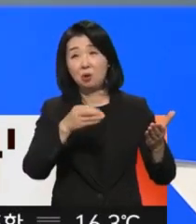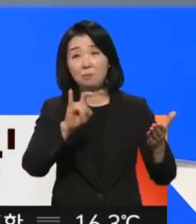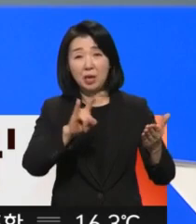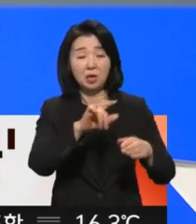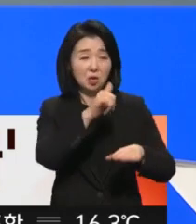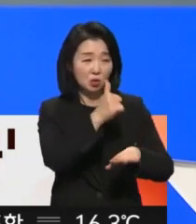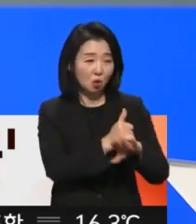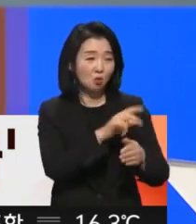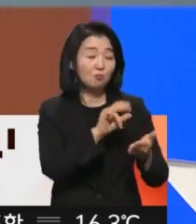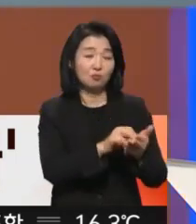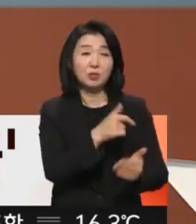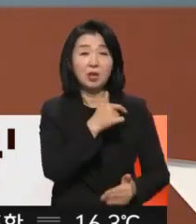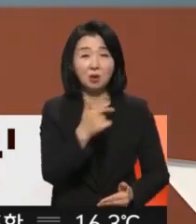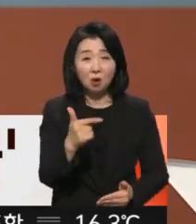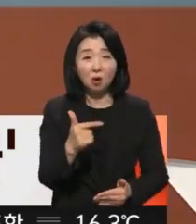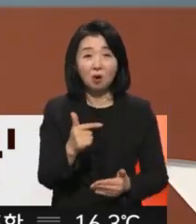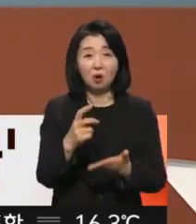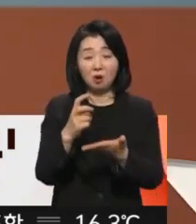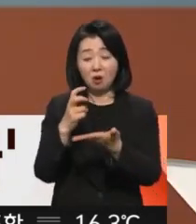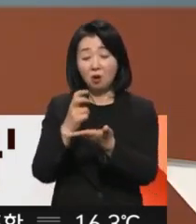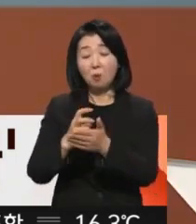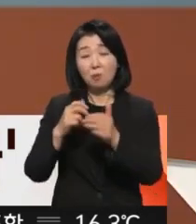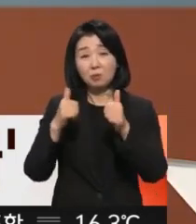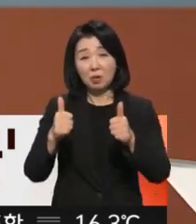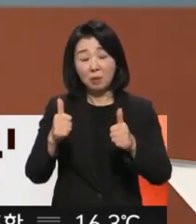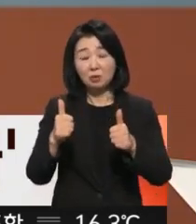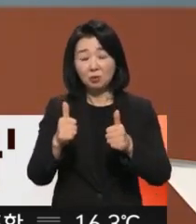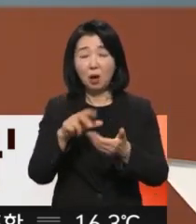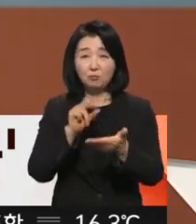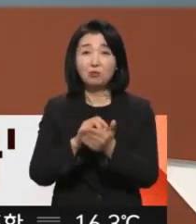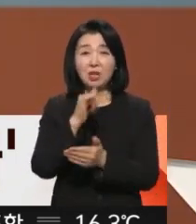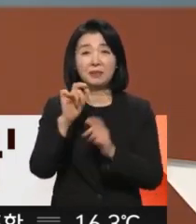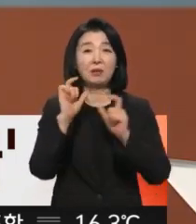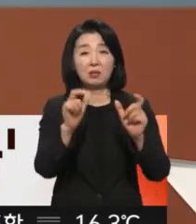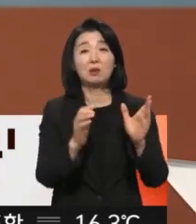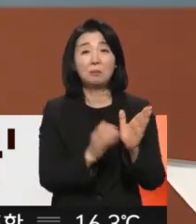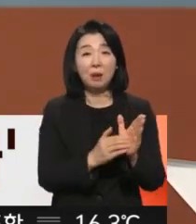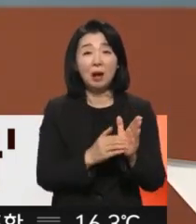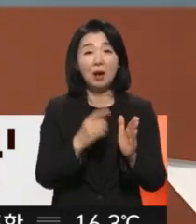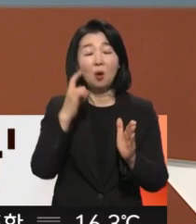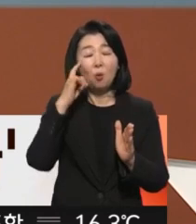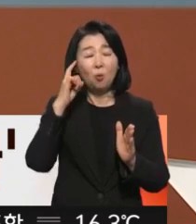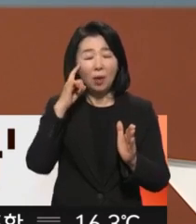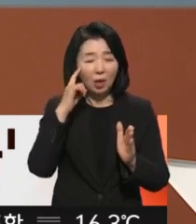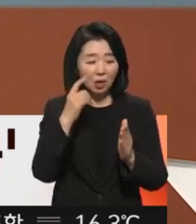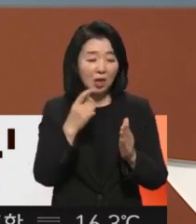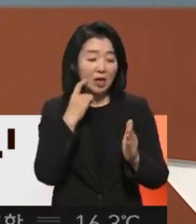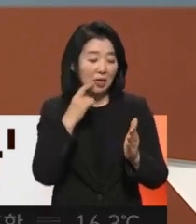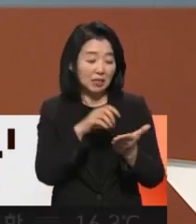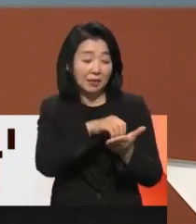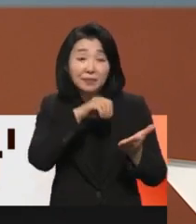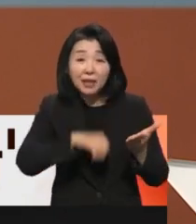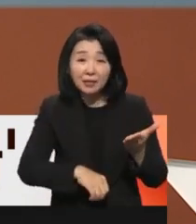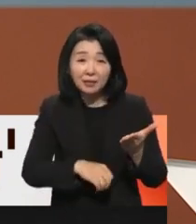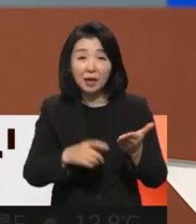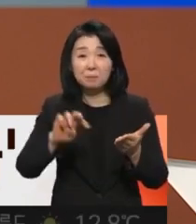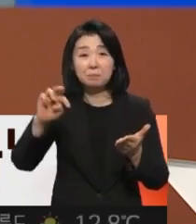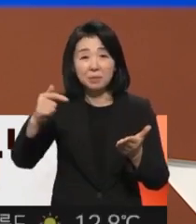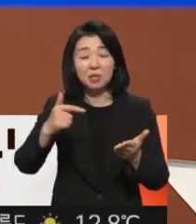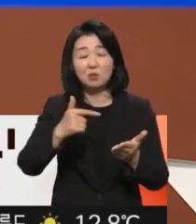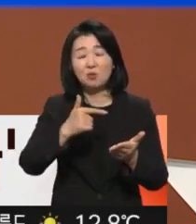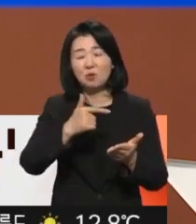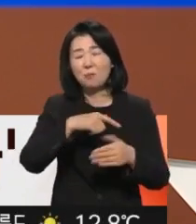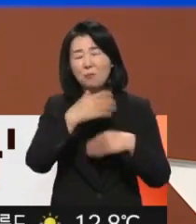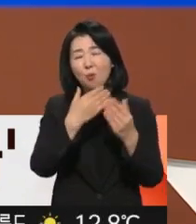위법성이 있다는 점은 헌법재판소가 인정을 했죠. 위장 탈당과 안건 조정이 무력화 등을 가리킨 건데요. 민 의원은 정면